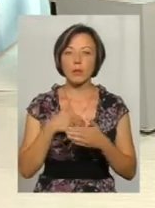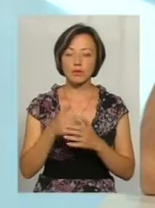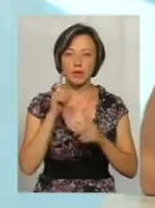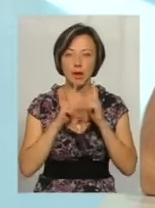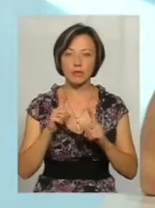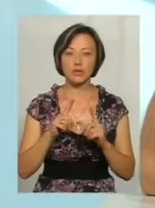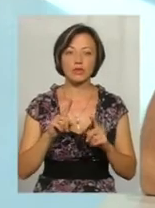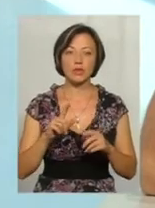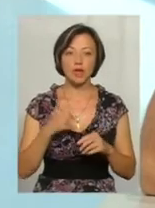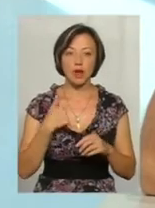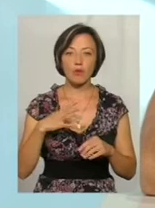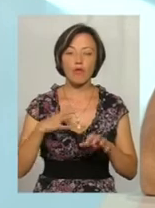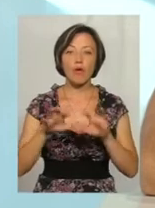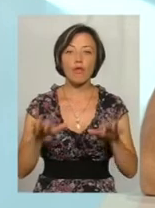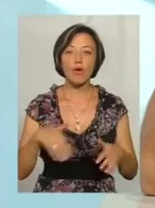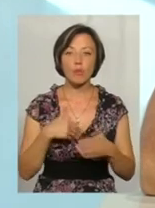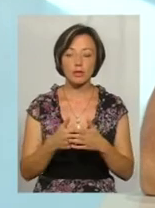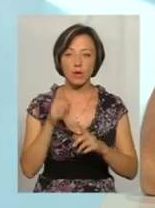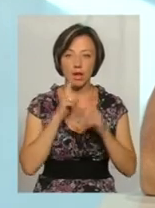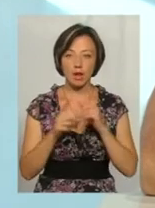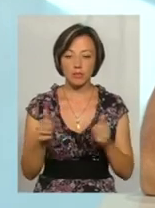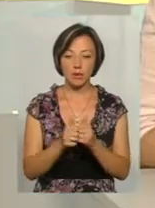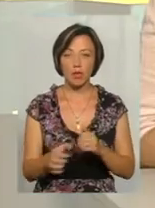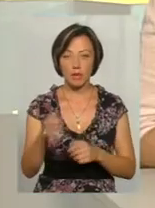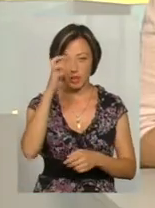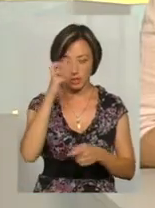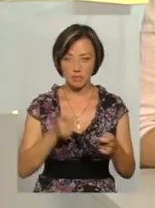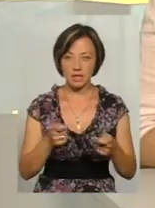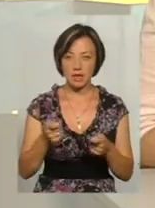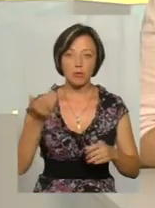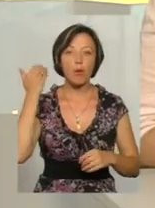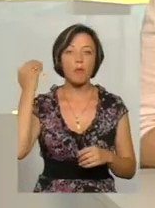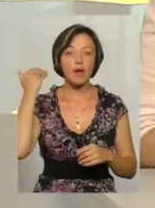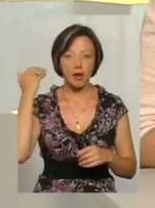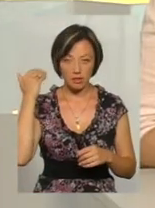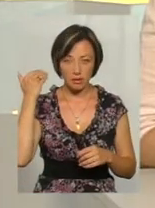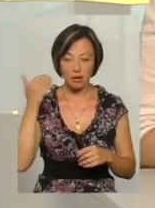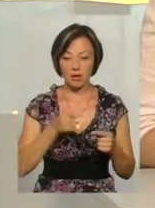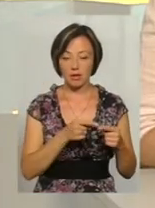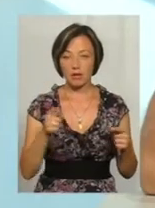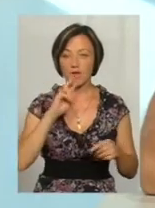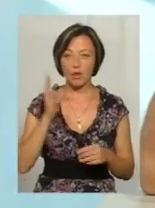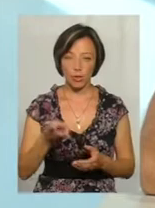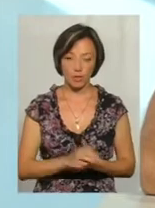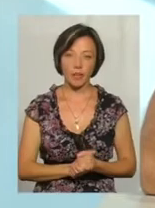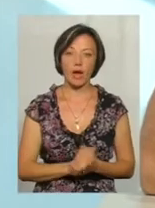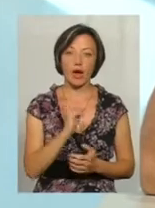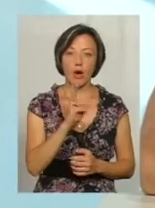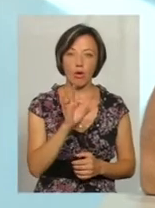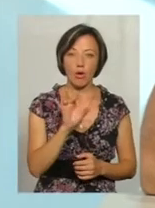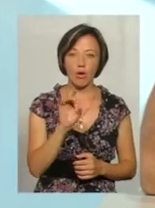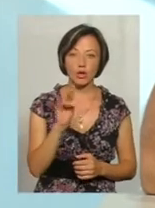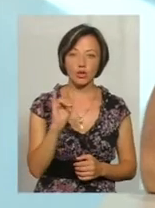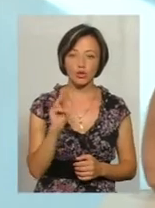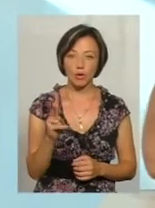знову говорити, тому що я був головою громадської ради при обласній державній адміністрації попереднім, вчорашнім, на протязі 2 років. Корнійчук один раз, коли